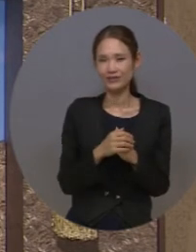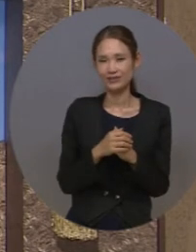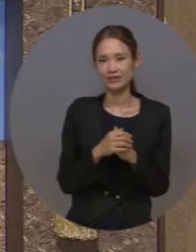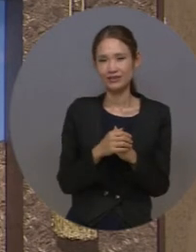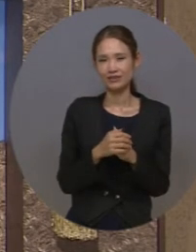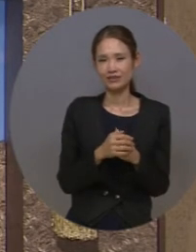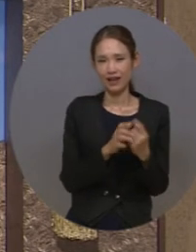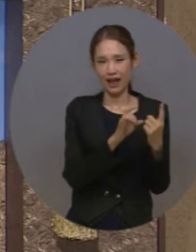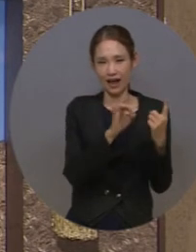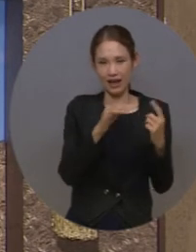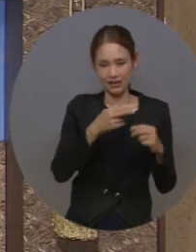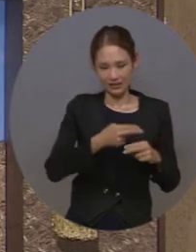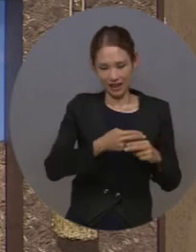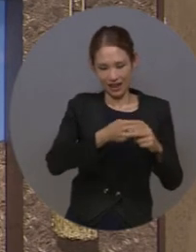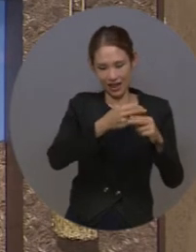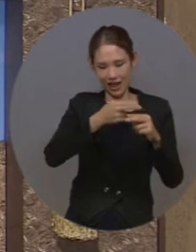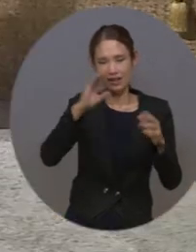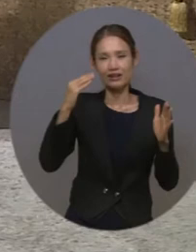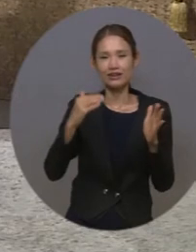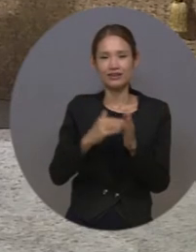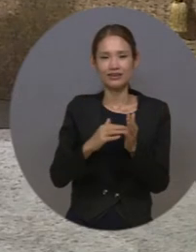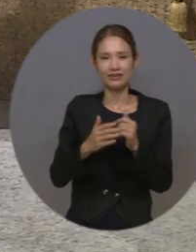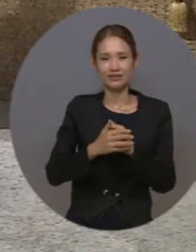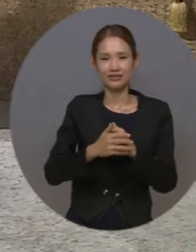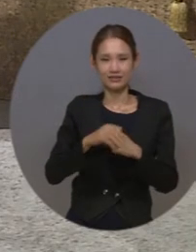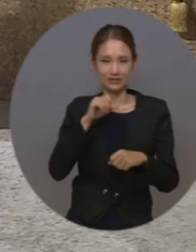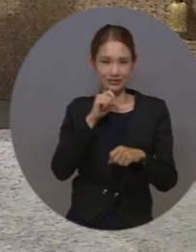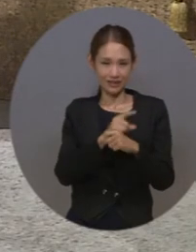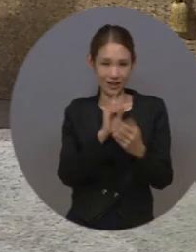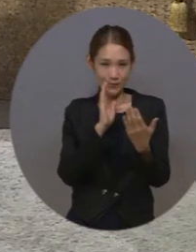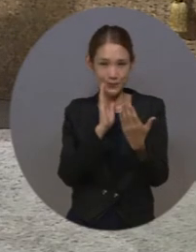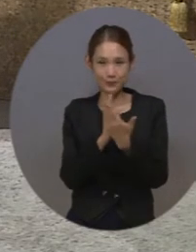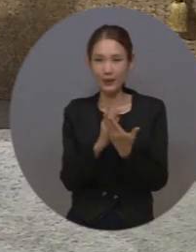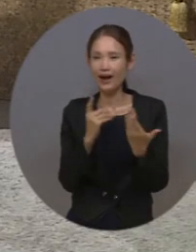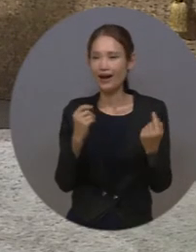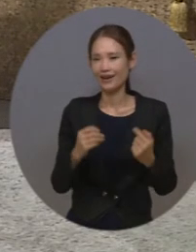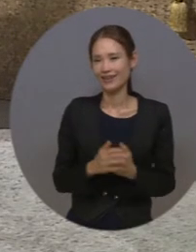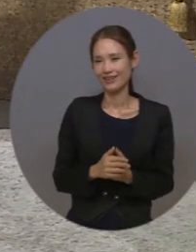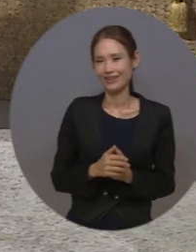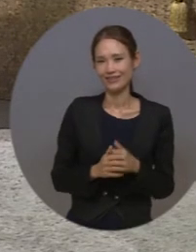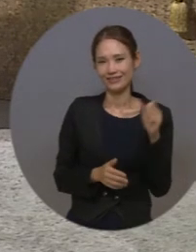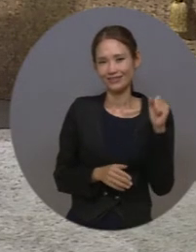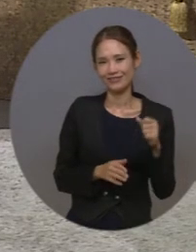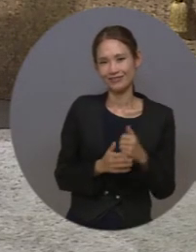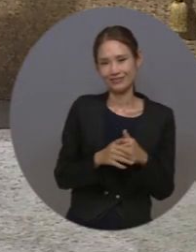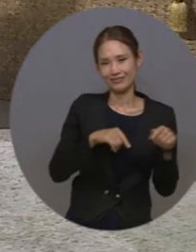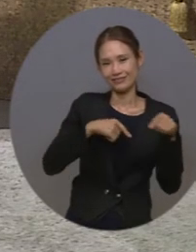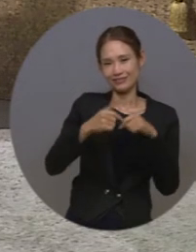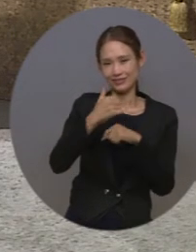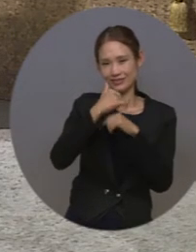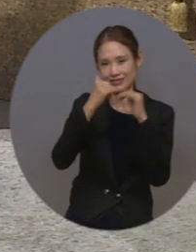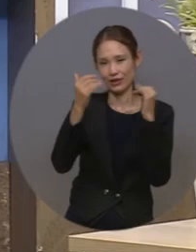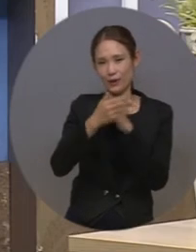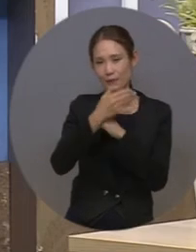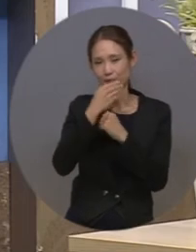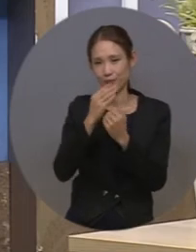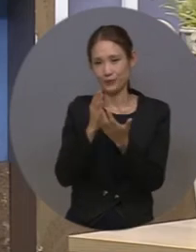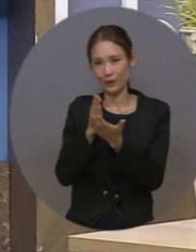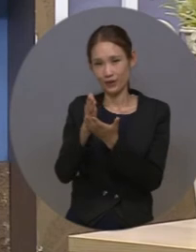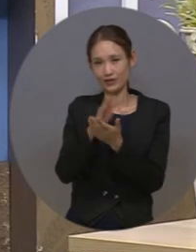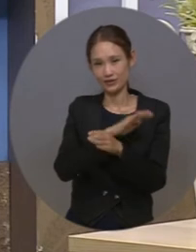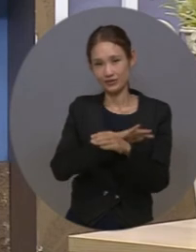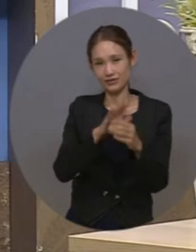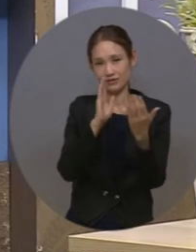하나하나씩 쌓으면서 제가 이렇게 됐습니다. 예, 굉장히 적성이 또 잘 맞으시나 봐요. 그러니까 맞췄습니다. 이런 정치라든지 사회복지 분야가 네, 사회복지